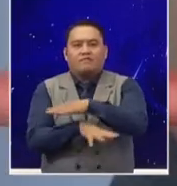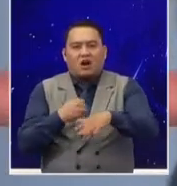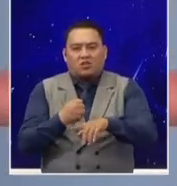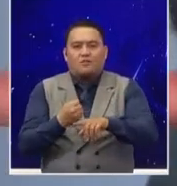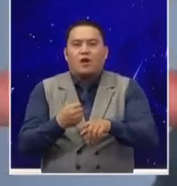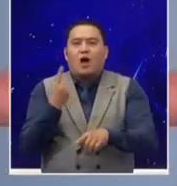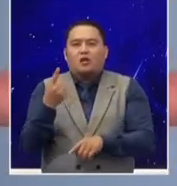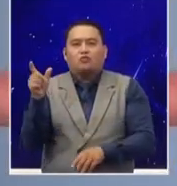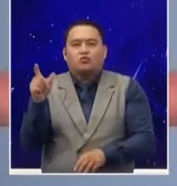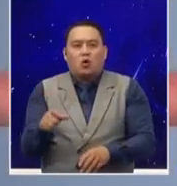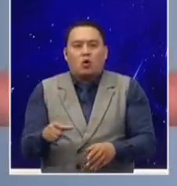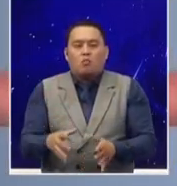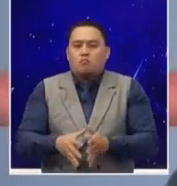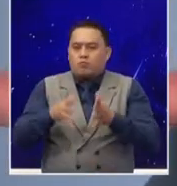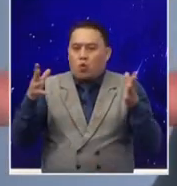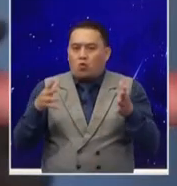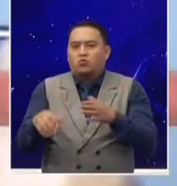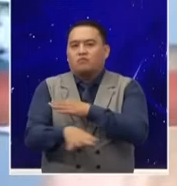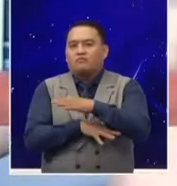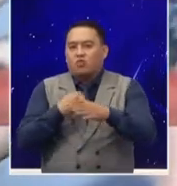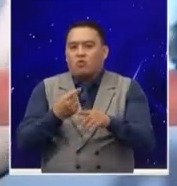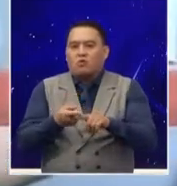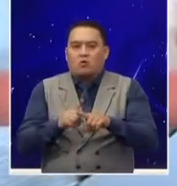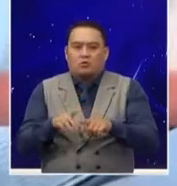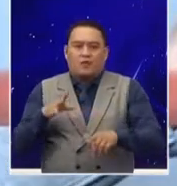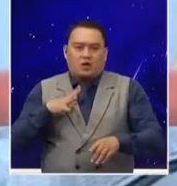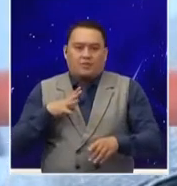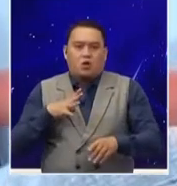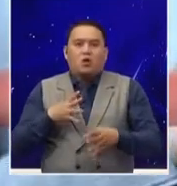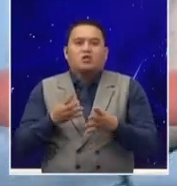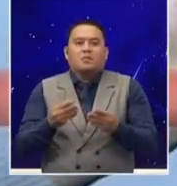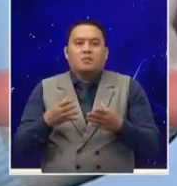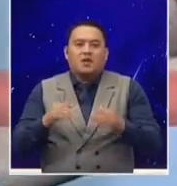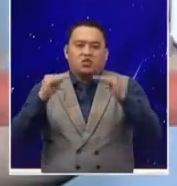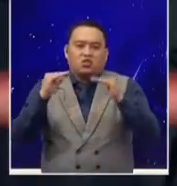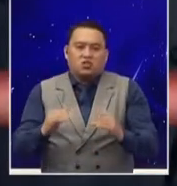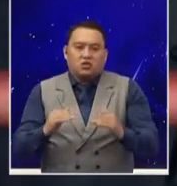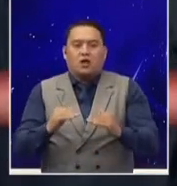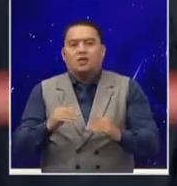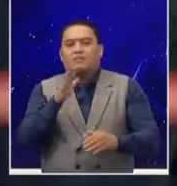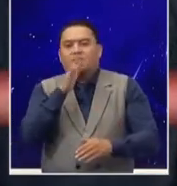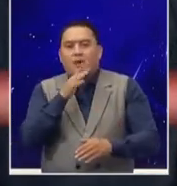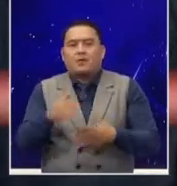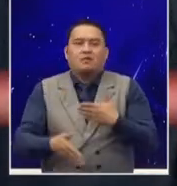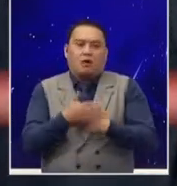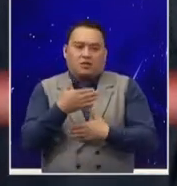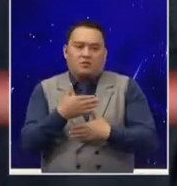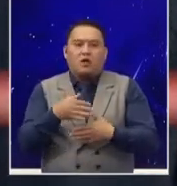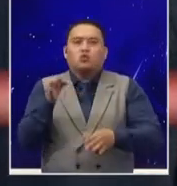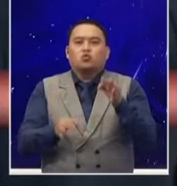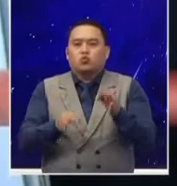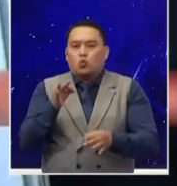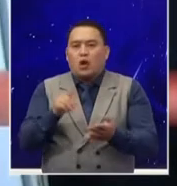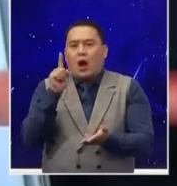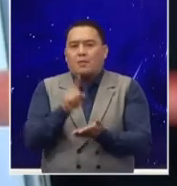кражах. Еще одного человека осудили за кражу в особо крупном размере. Он просит смягчить наказание. По решению суда все